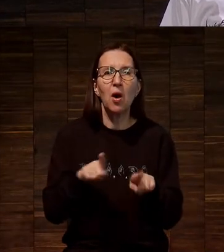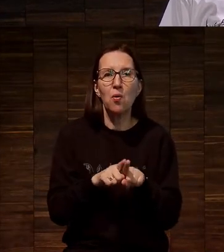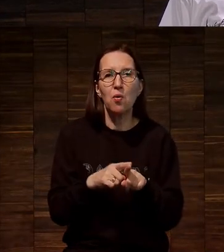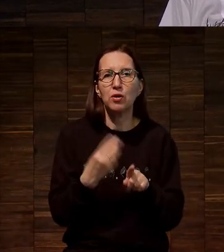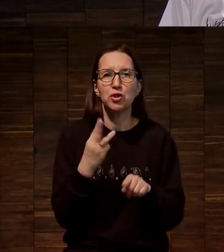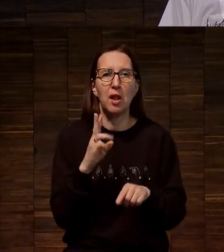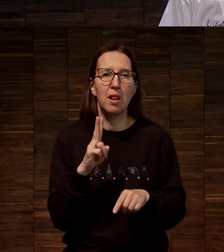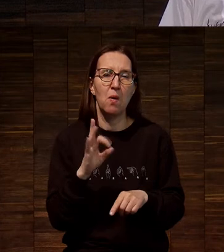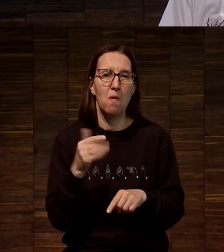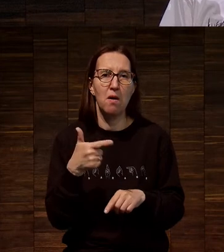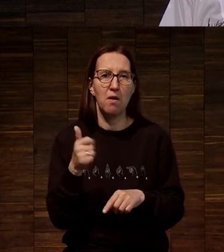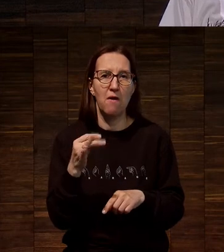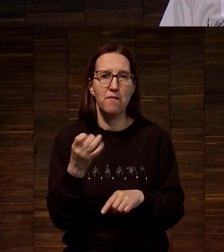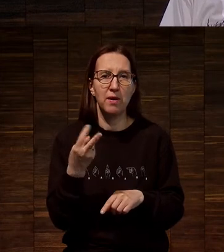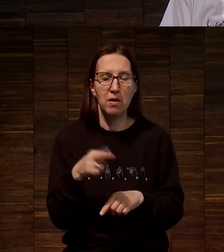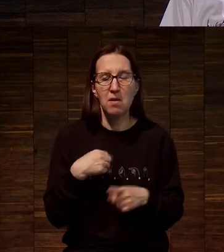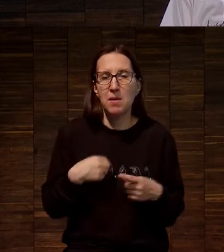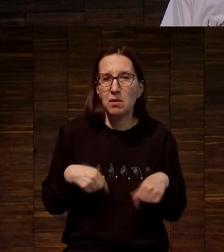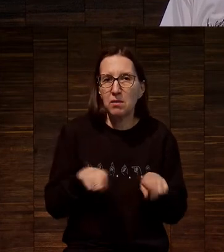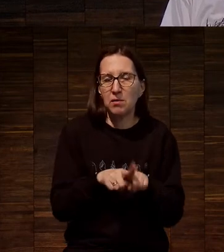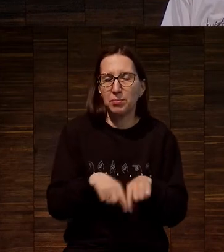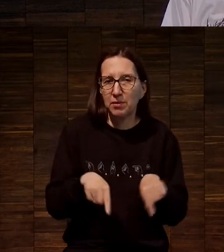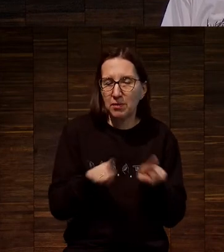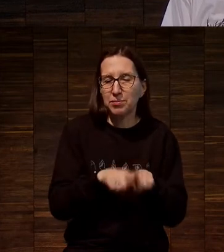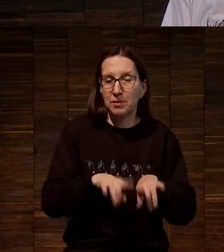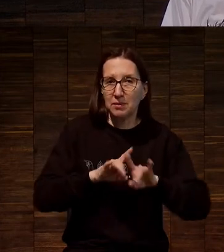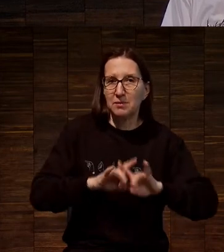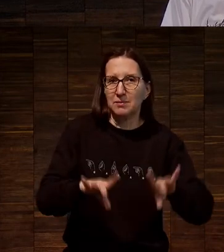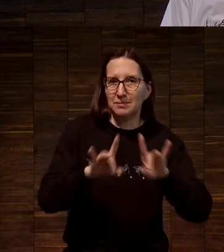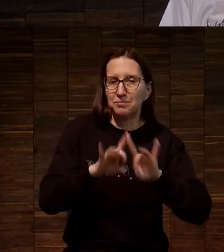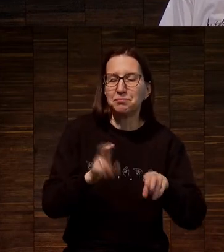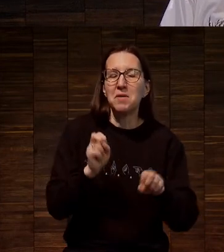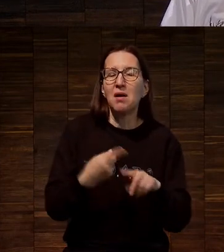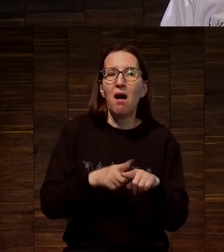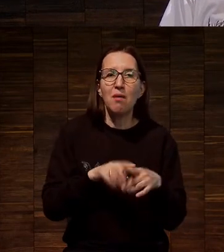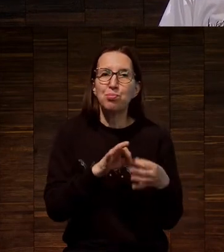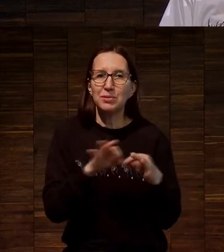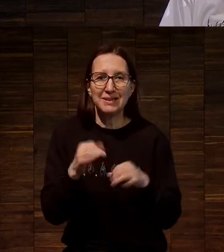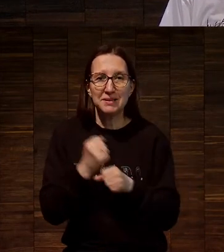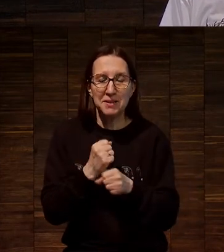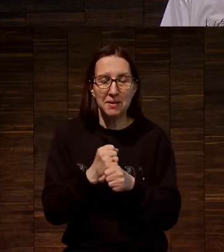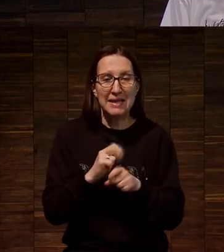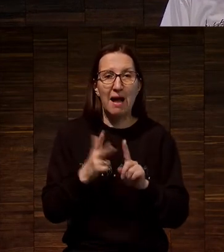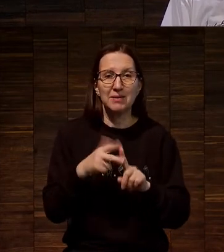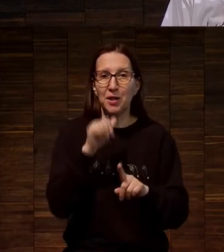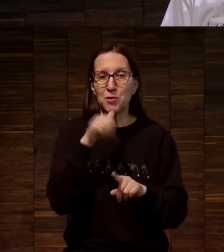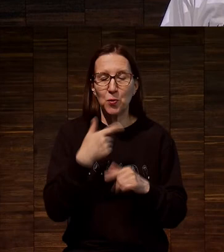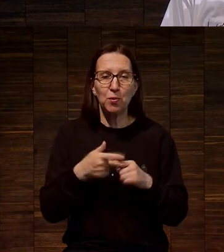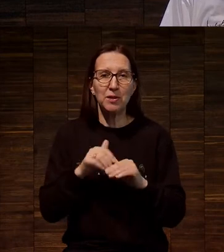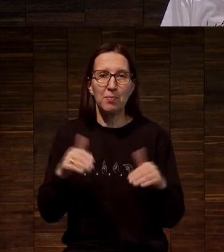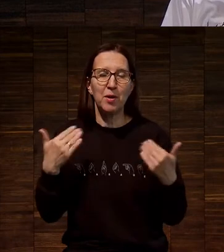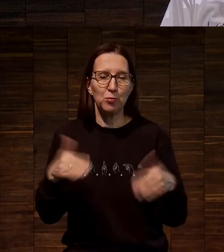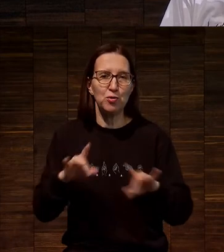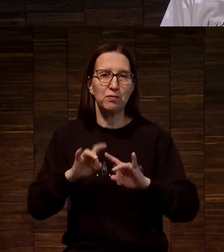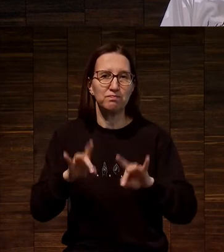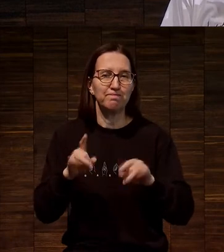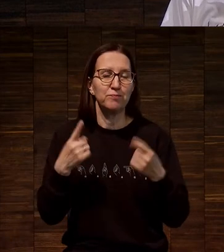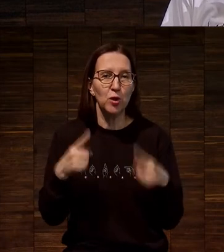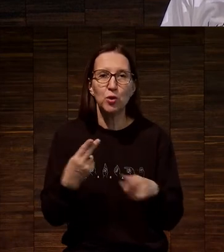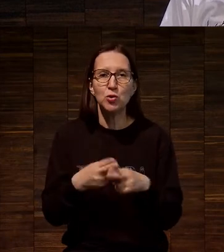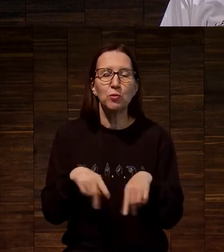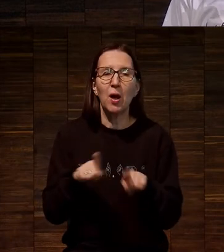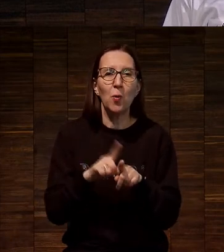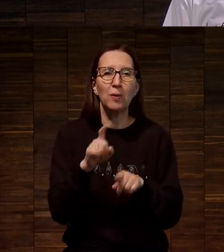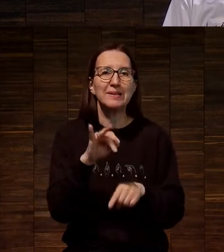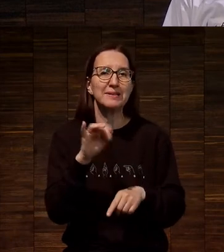шелкография. Мы могли бы раз по 30 за день объяснять, как этот процесс происходит. Вот на третий год ребята рассказывали, начали рассказывать, что такое